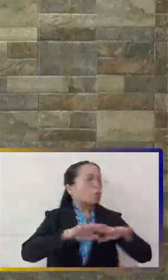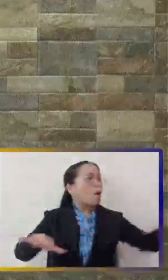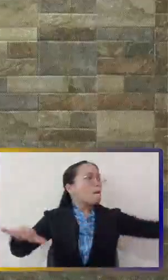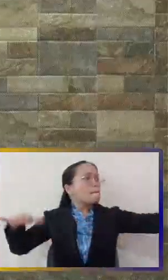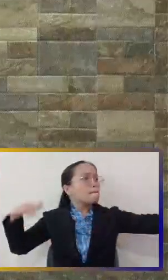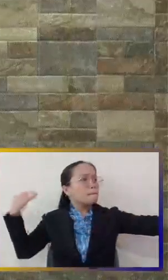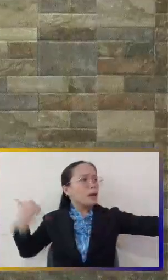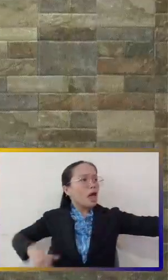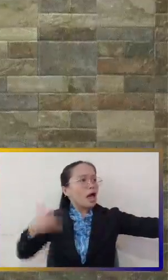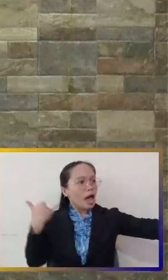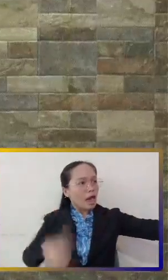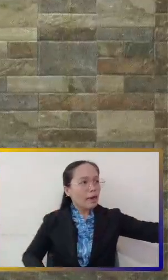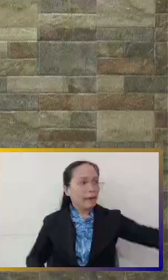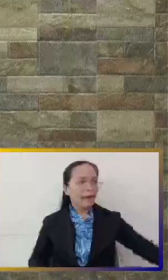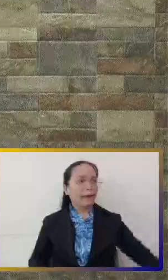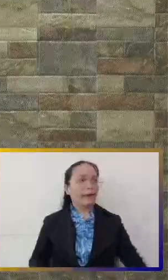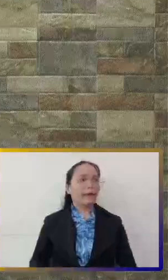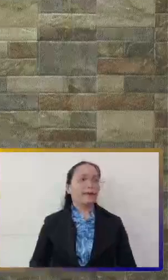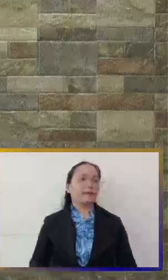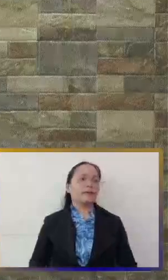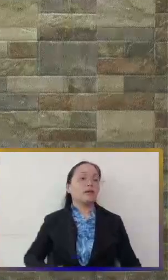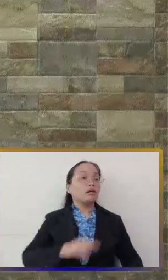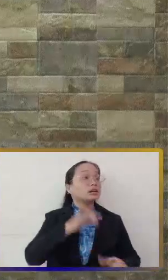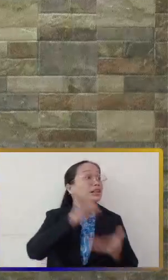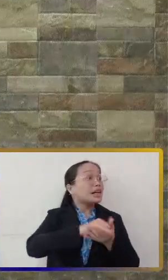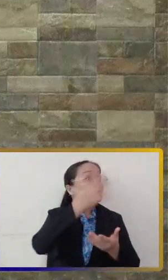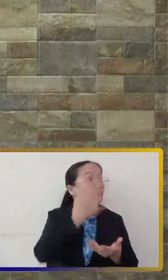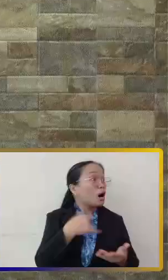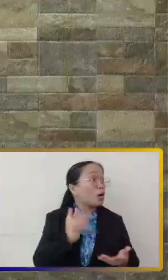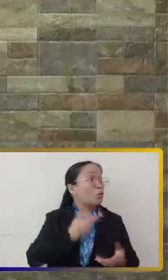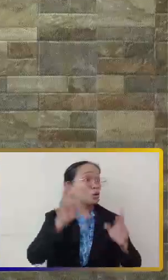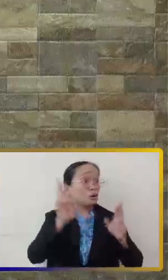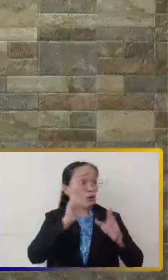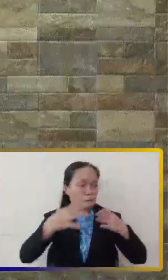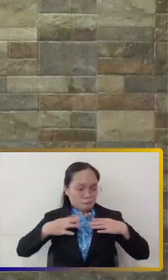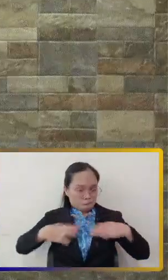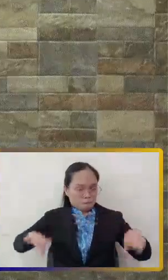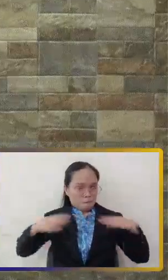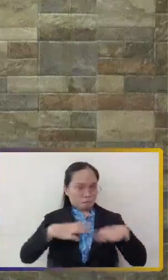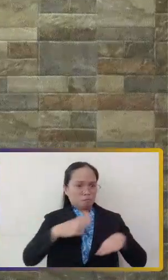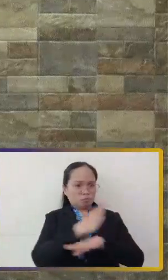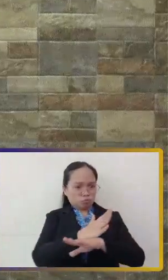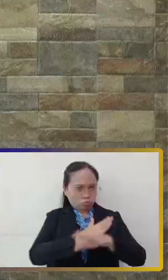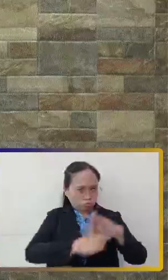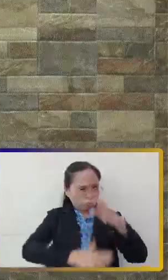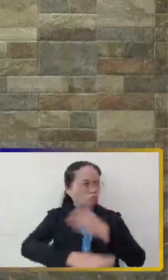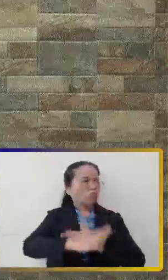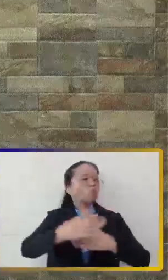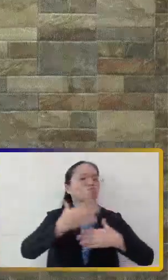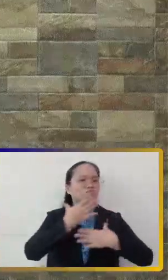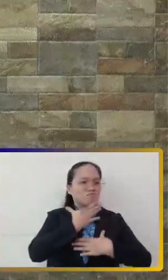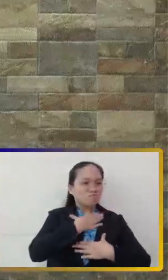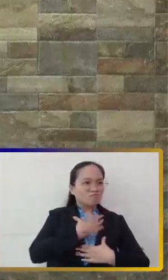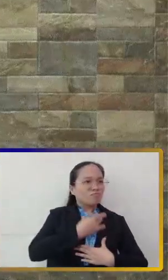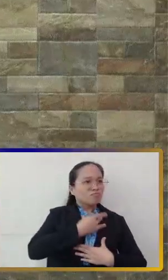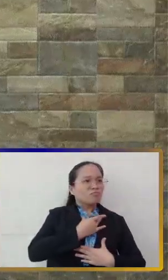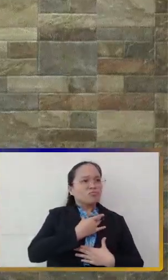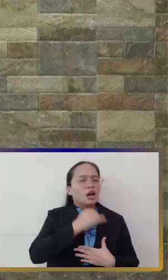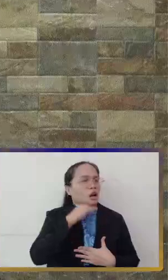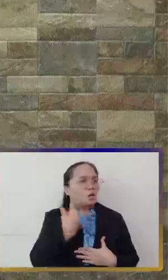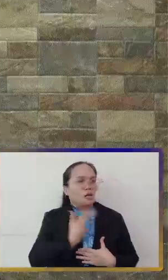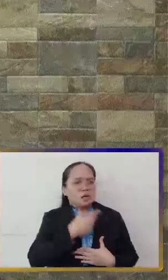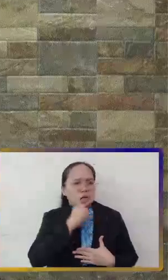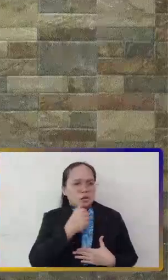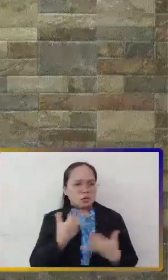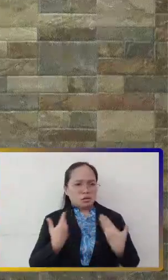Kaya sinusuot natin dito ang the best worship attire na hindi pinag-uusapan dito na